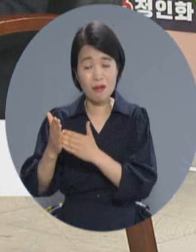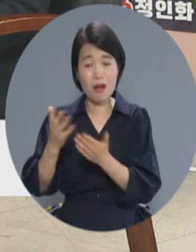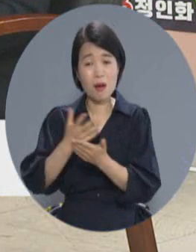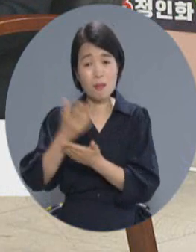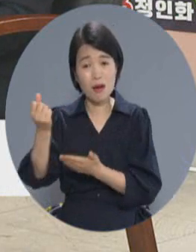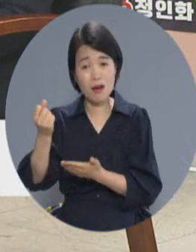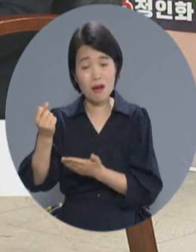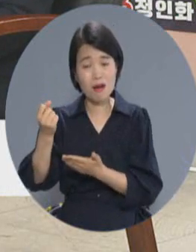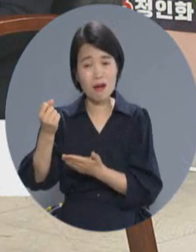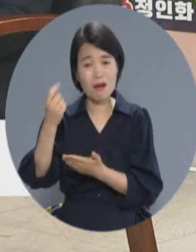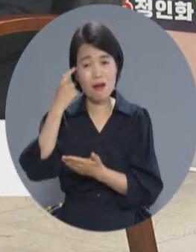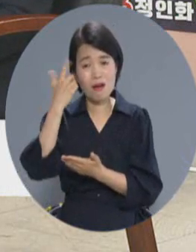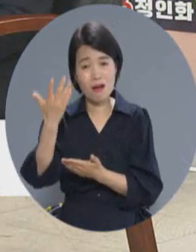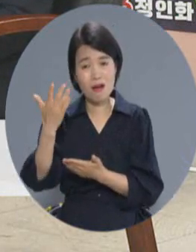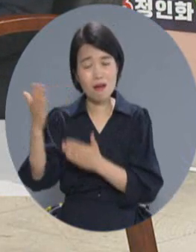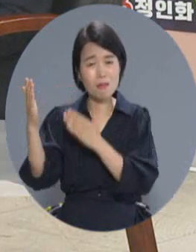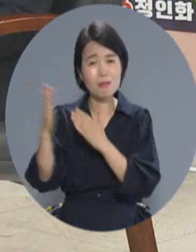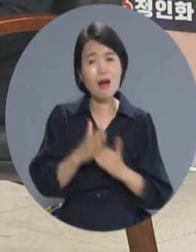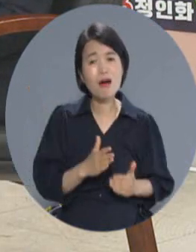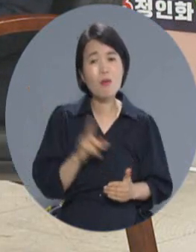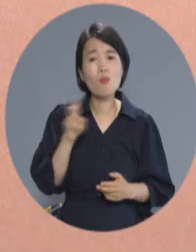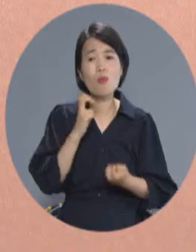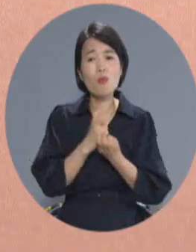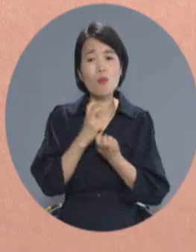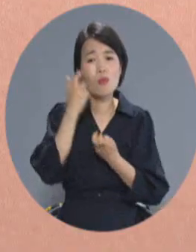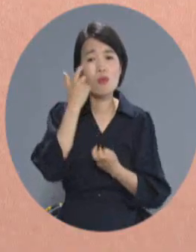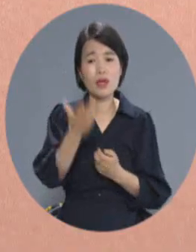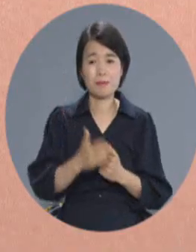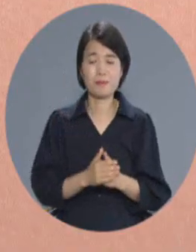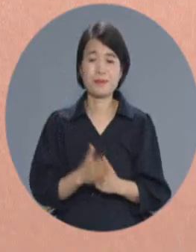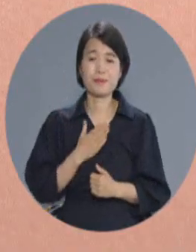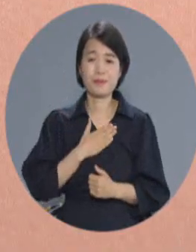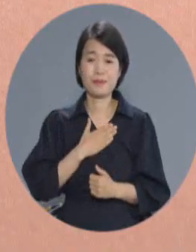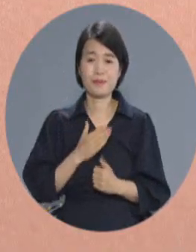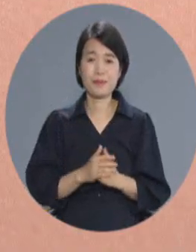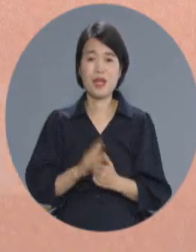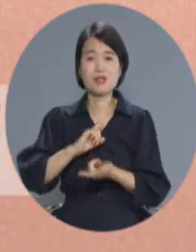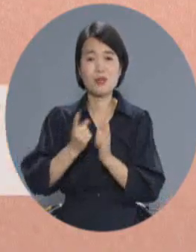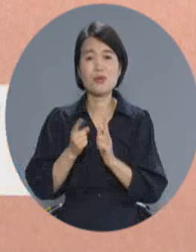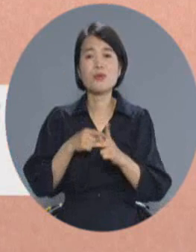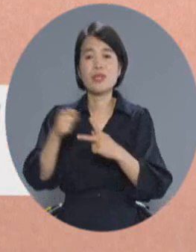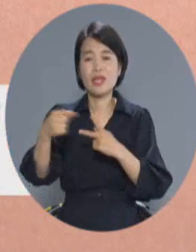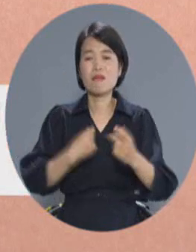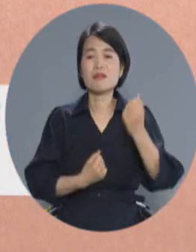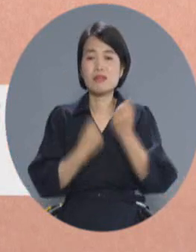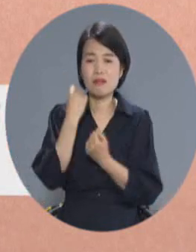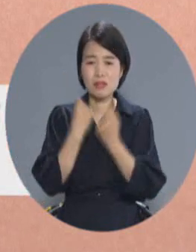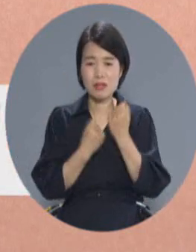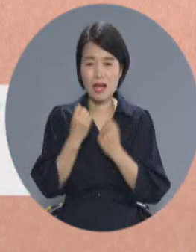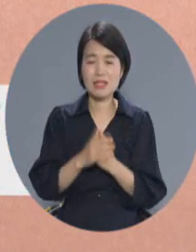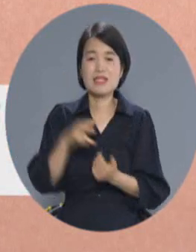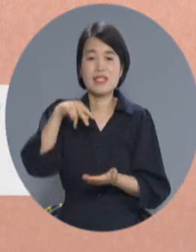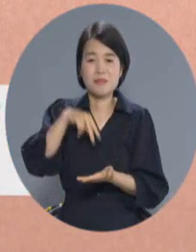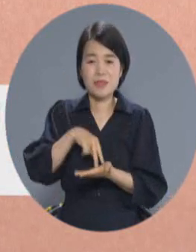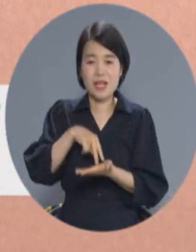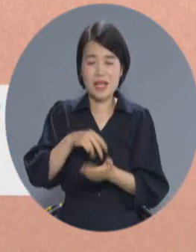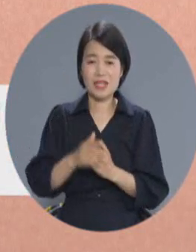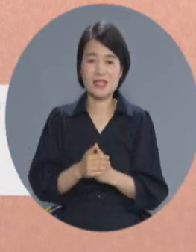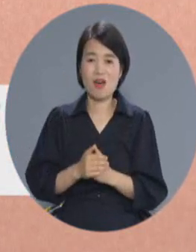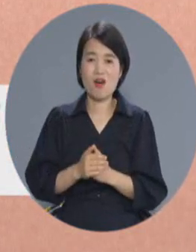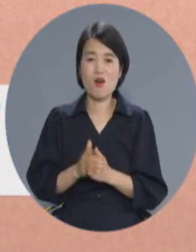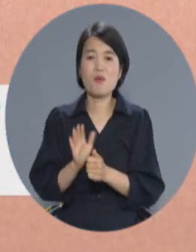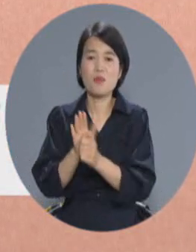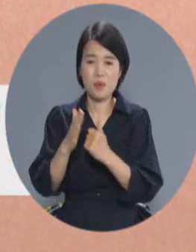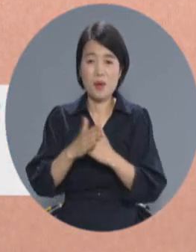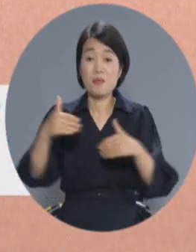않을 경우에 대한이 또 필요할 것 같아요. 어떻습니까? 저는 어디까지나 서로 이해하고 설득하는 그런 차원에서 협조를